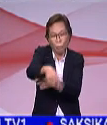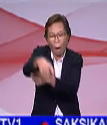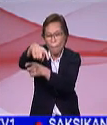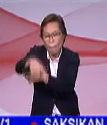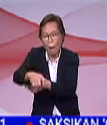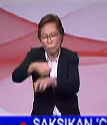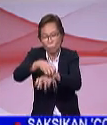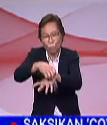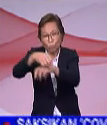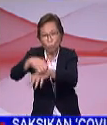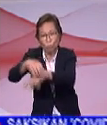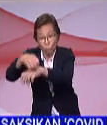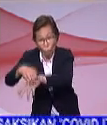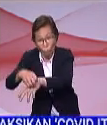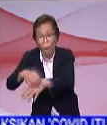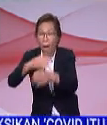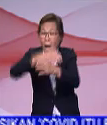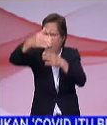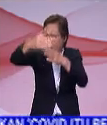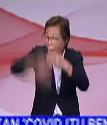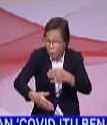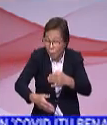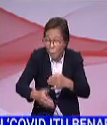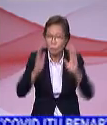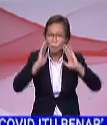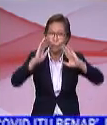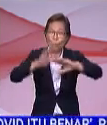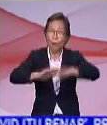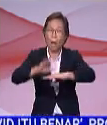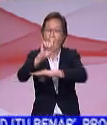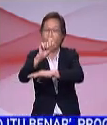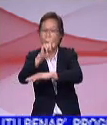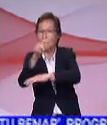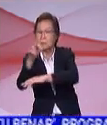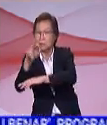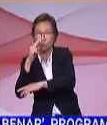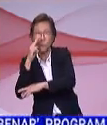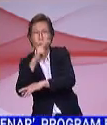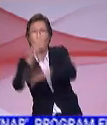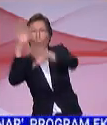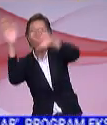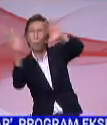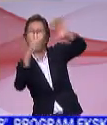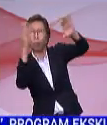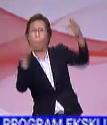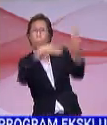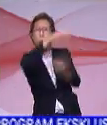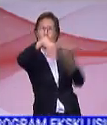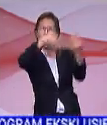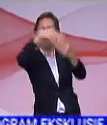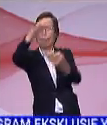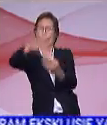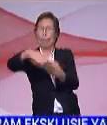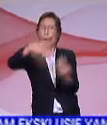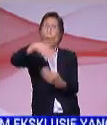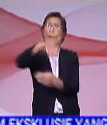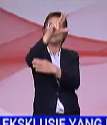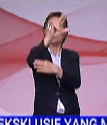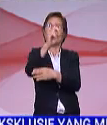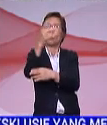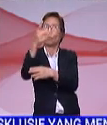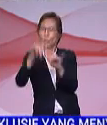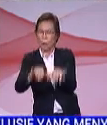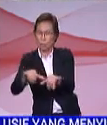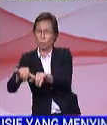perairan PCB. Ketika selesai menunaikan solat asar, dia melihat dua angin puting beliung setinggi 30 kaki pada